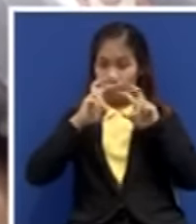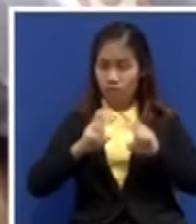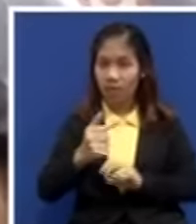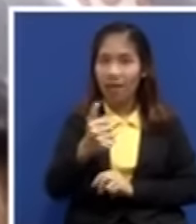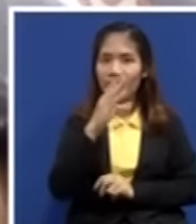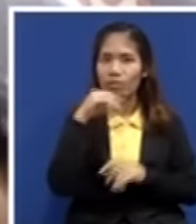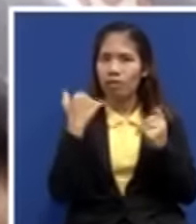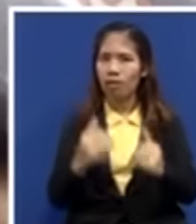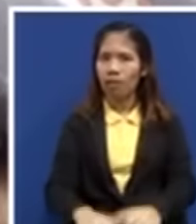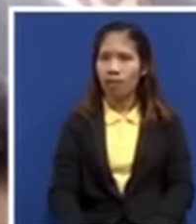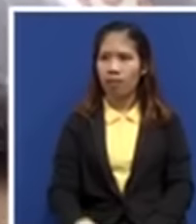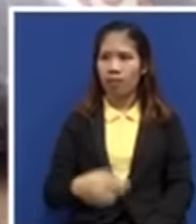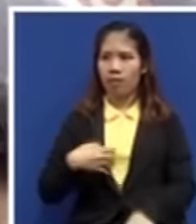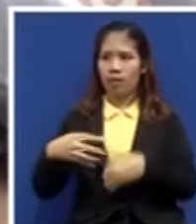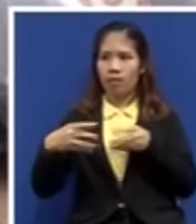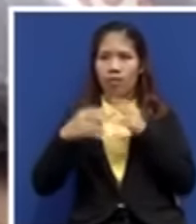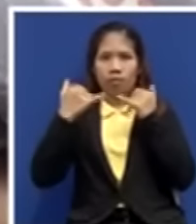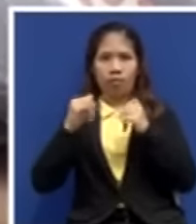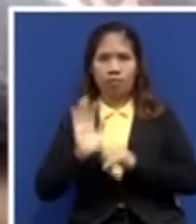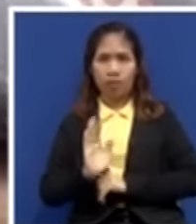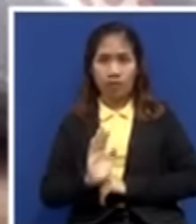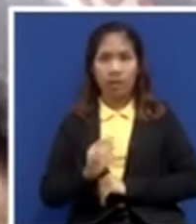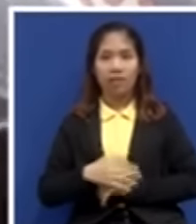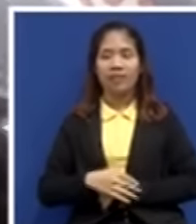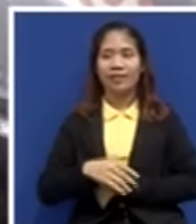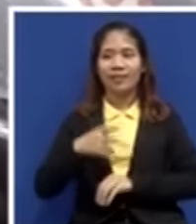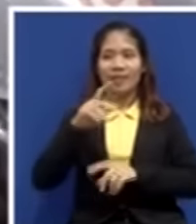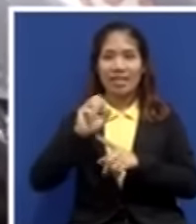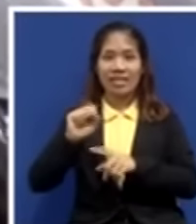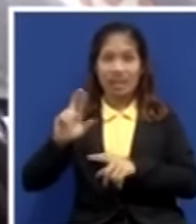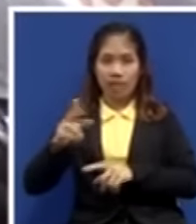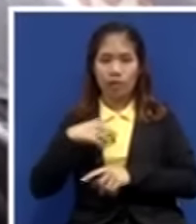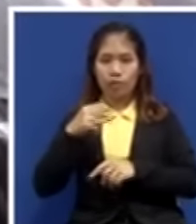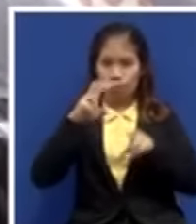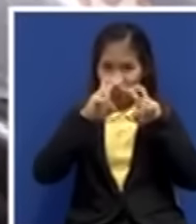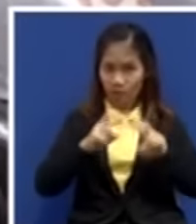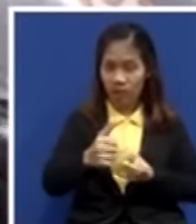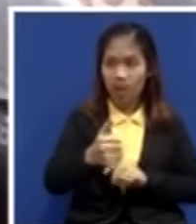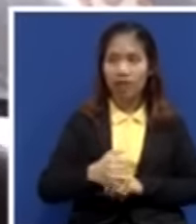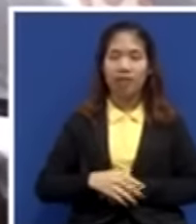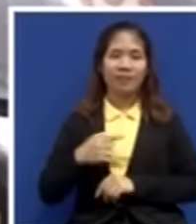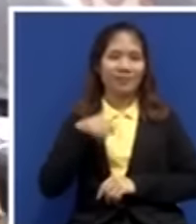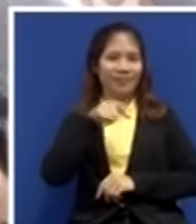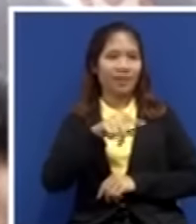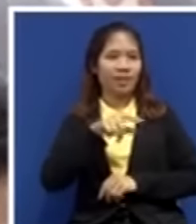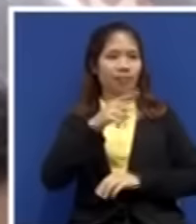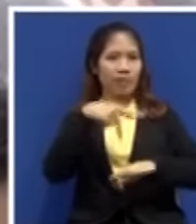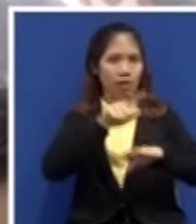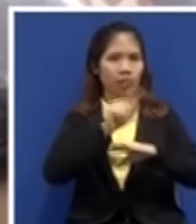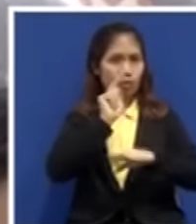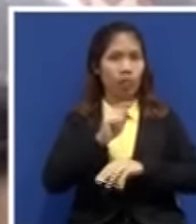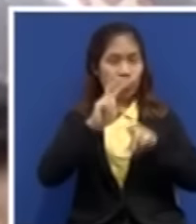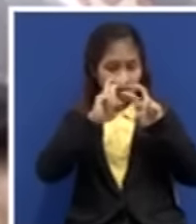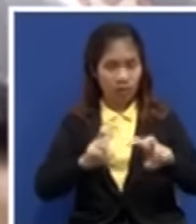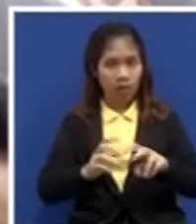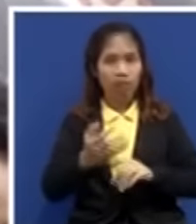เล่น พูดเล่นยังไงท่านเป็นผบ.ตร.ผมพูดประธานครับ ผมพิสูจน์ได้นะ ประธานต้องวินิจฉัยนะครับว่าที่ท่านสมาชิกผู้สังเกตท่านนี้พูดว่า